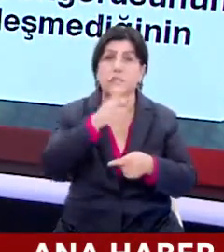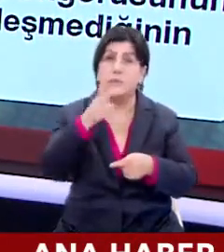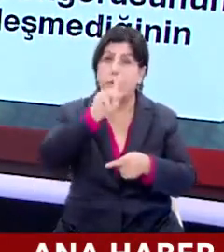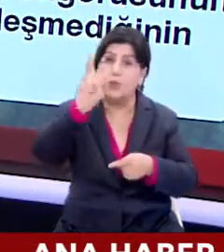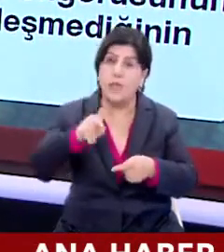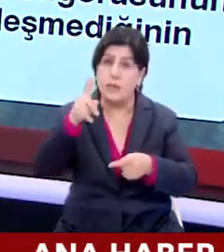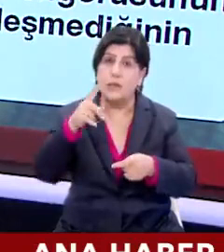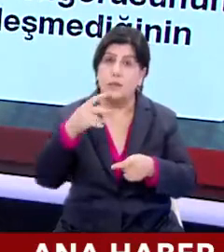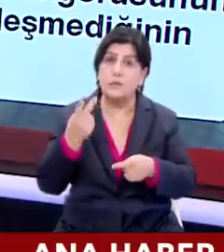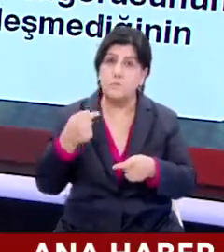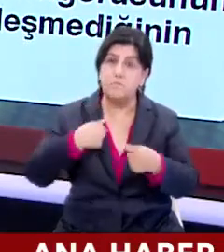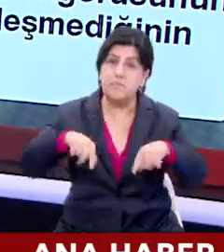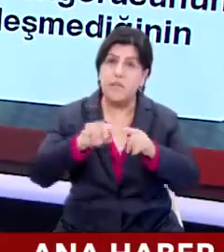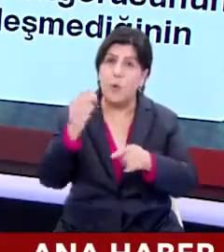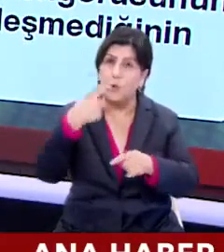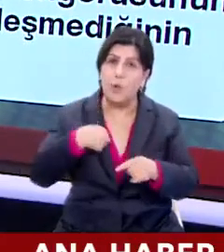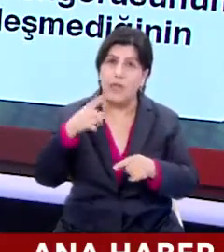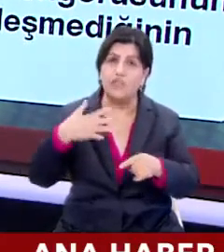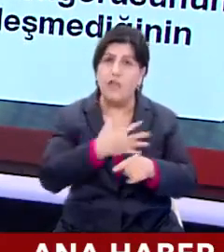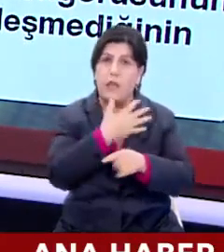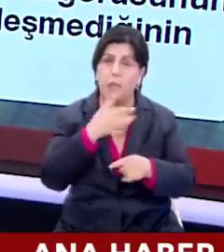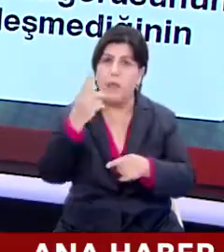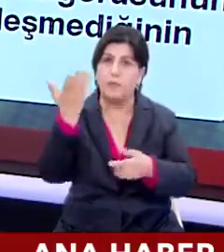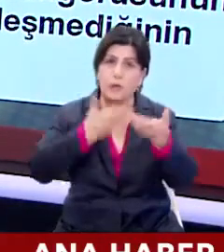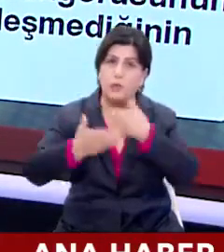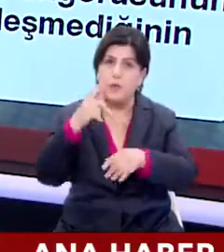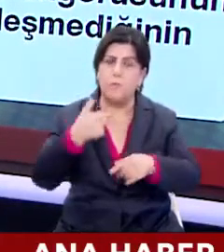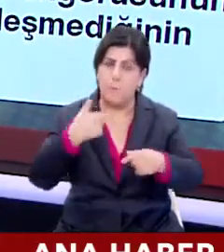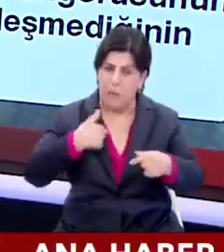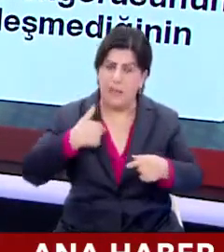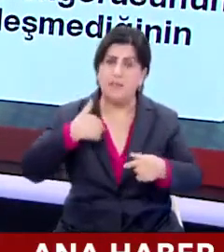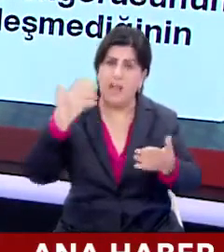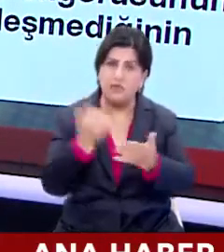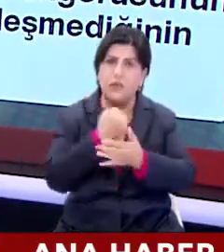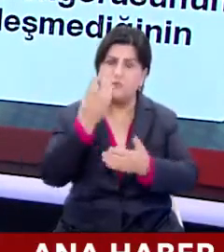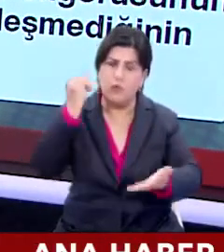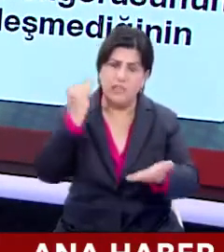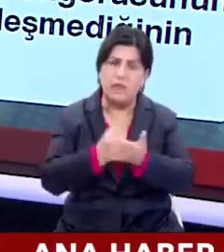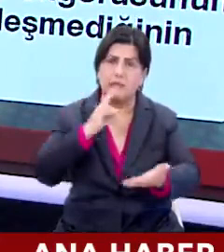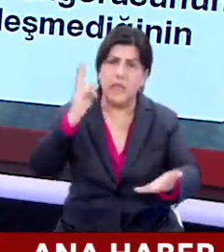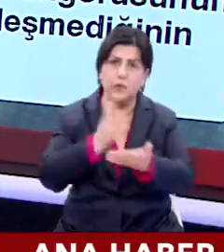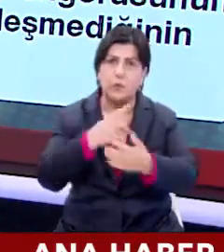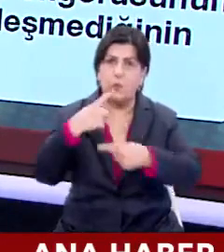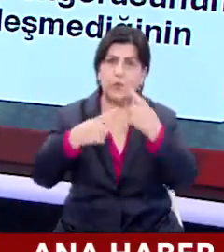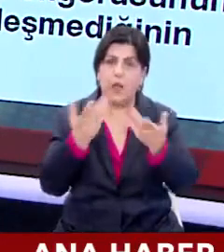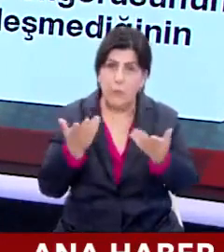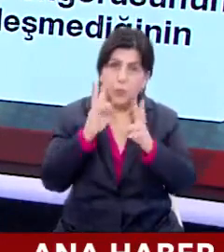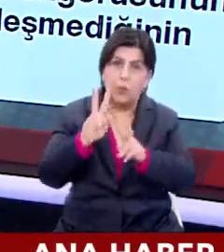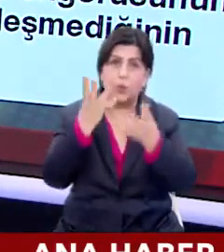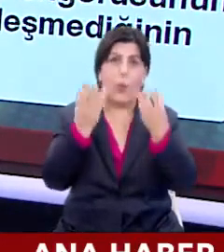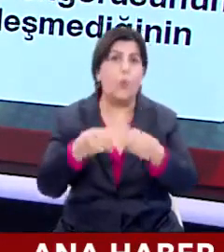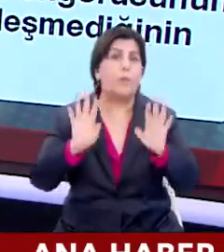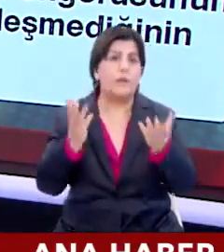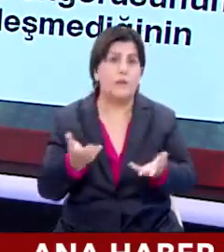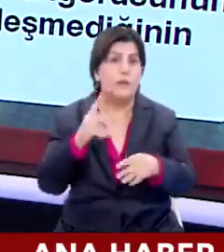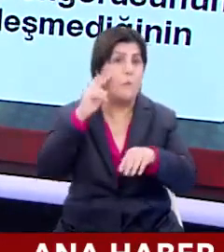2018'de de bize öyle söyledin Cumhuriyet Halk partisi'ndeyken ben kazanacağım dedin çok iddialıyım kesin konuşuyordum ama gördük olmadı dedi